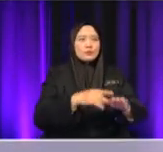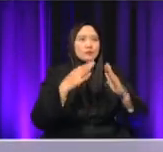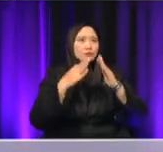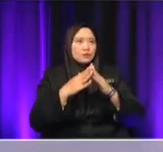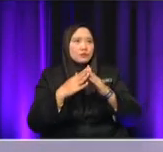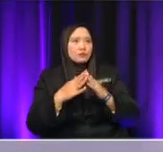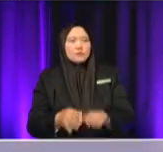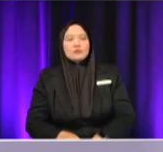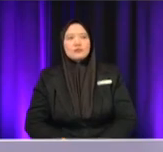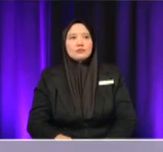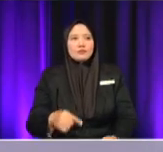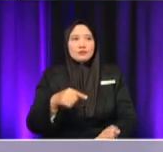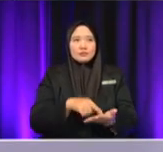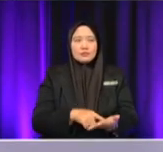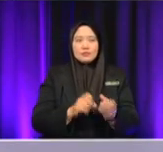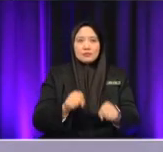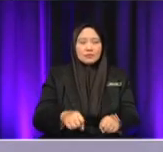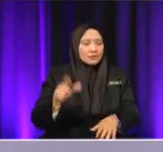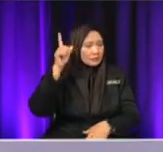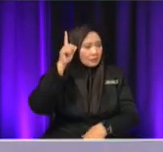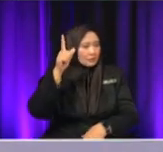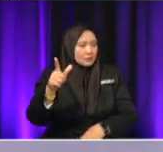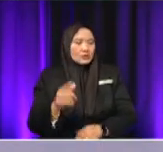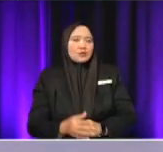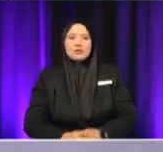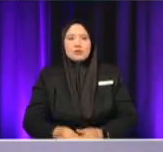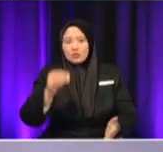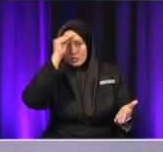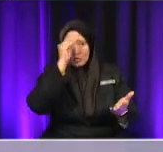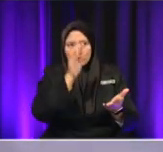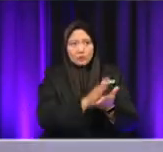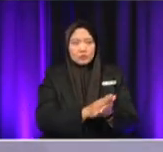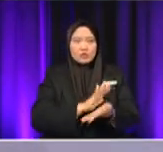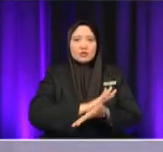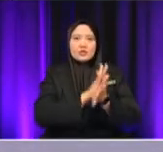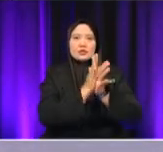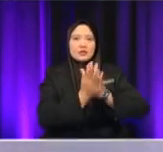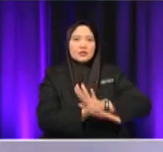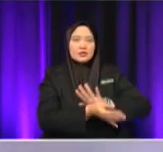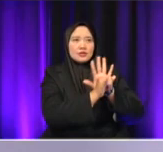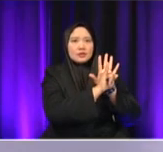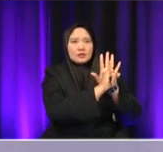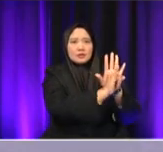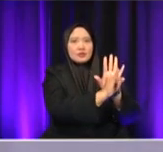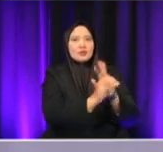tengok macam mana si suami ini menjadi seorang Imam kan dan juga anak-anak abang tolong adzan